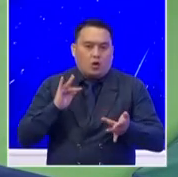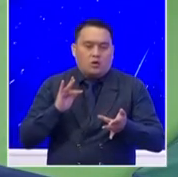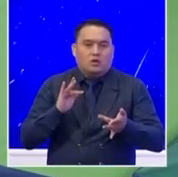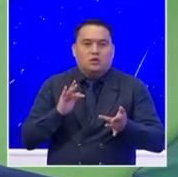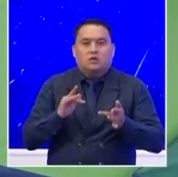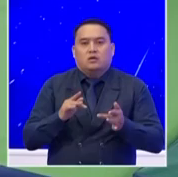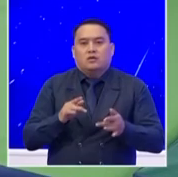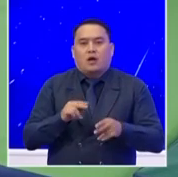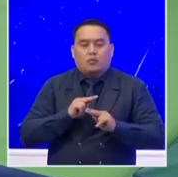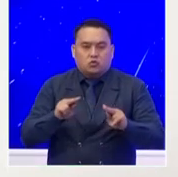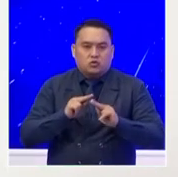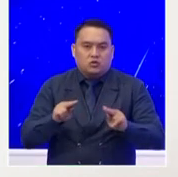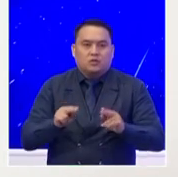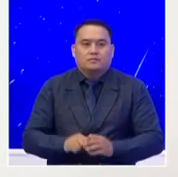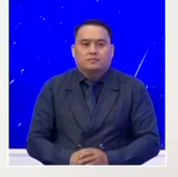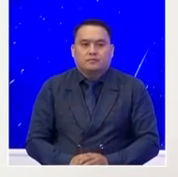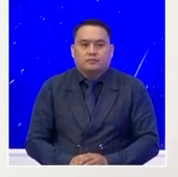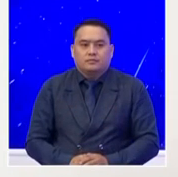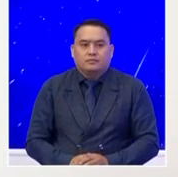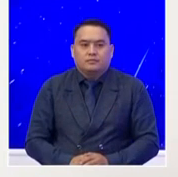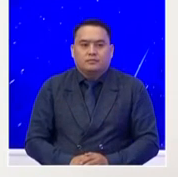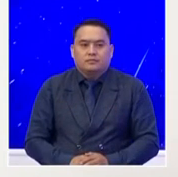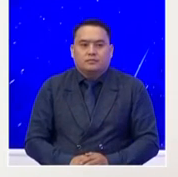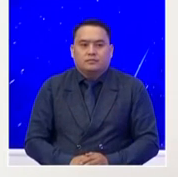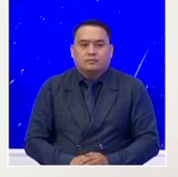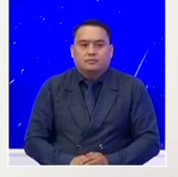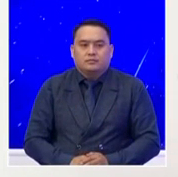7 видеокурсы. В это непростое время